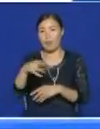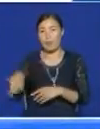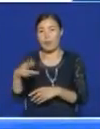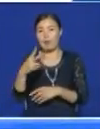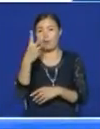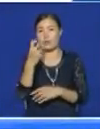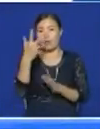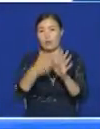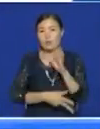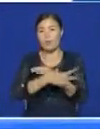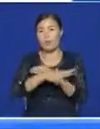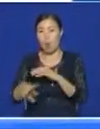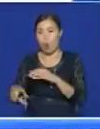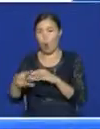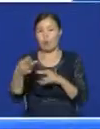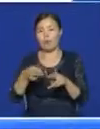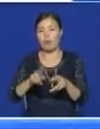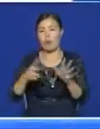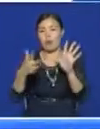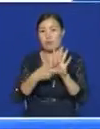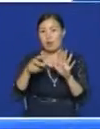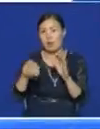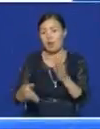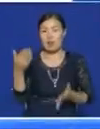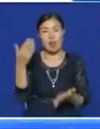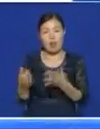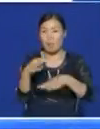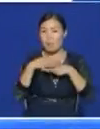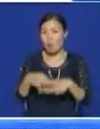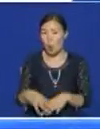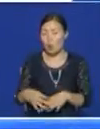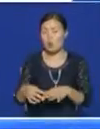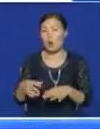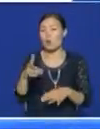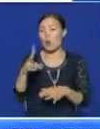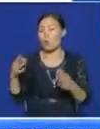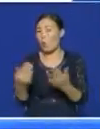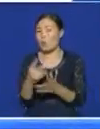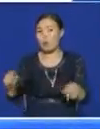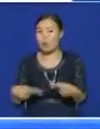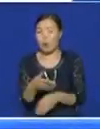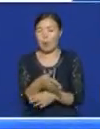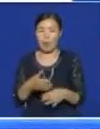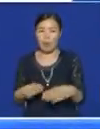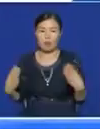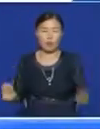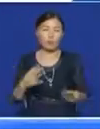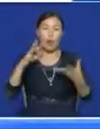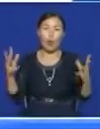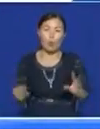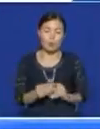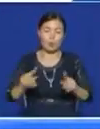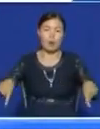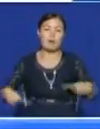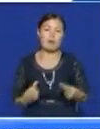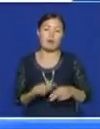миллиард 280 миллионов тенге в течение 8 лет. А если идет речь о реконструкции, то выделена половина суммы. В общем, для